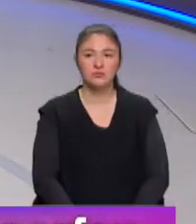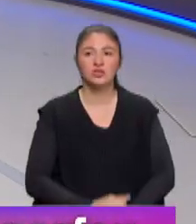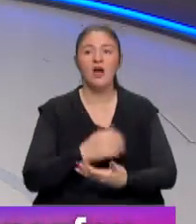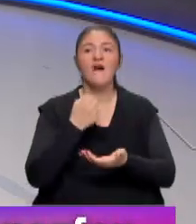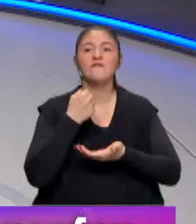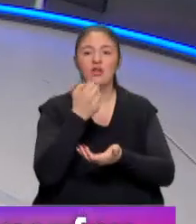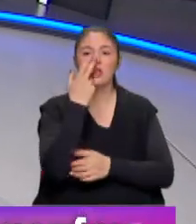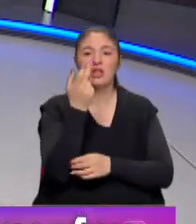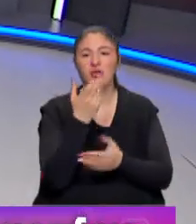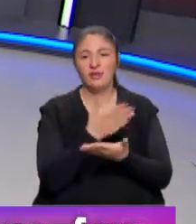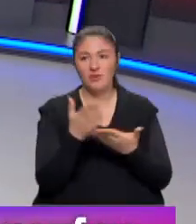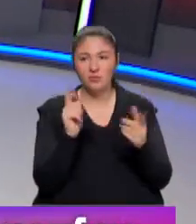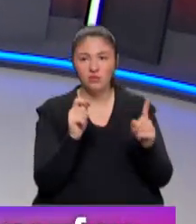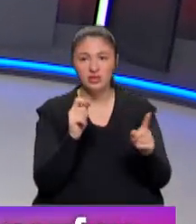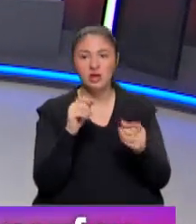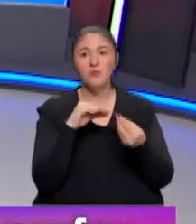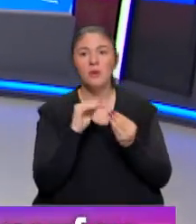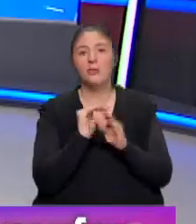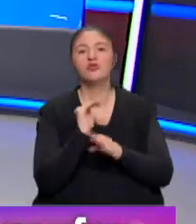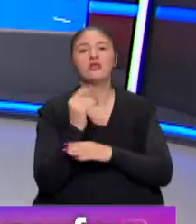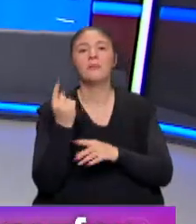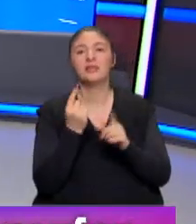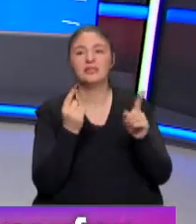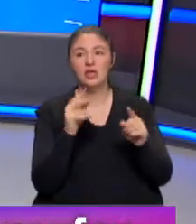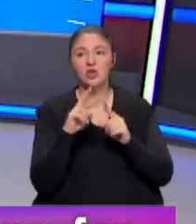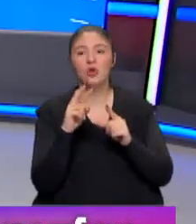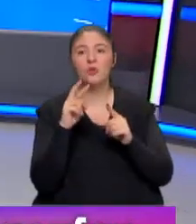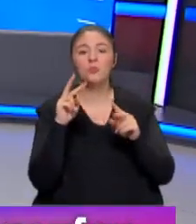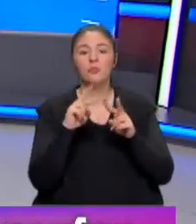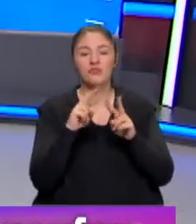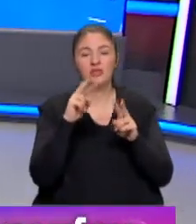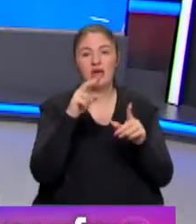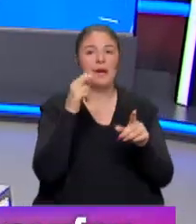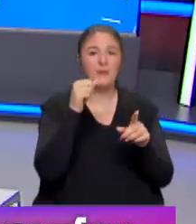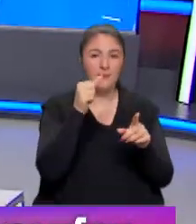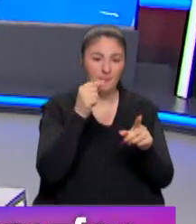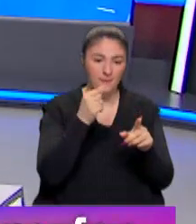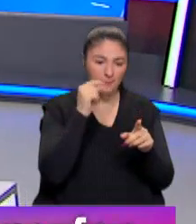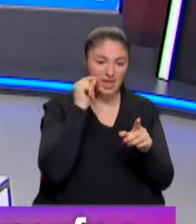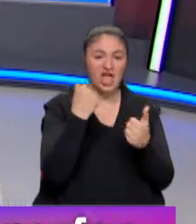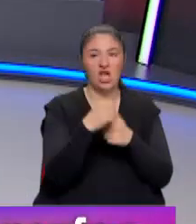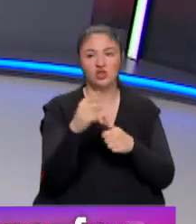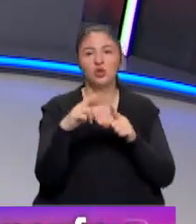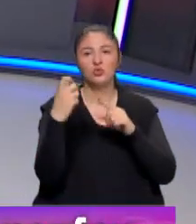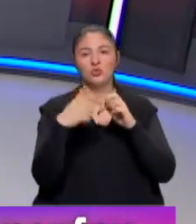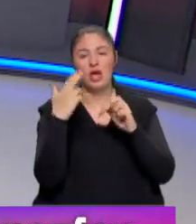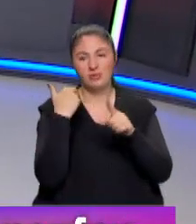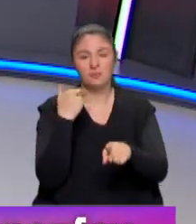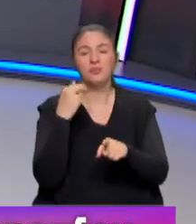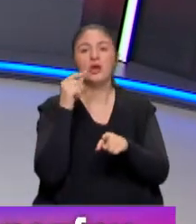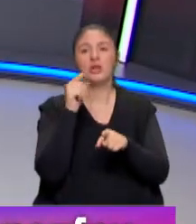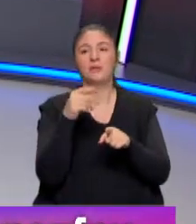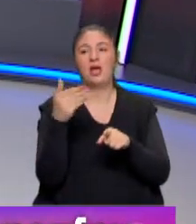Fon dolandırıcılığıyla devam edeceğiz. Mağdur edilenlerden birisi de Müfit Erkasap'ın eşi. Şimdi Nur Erkasap bir